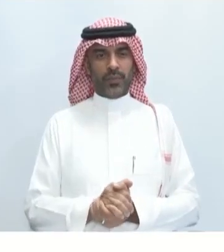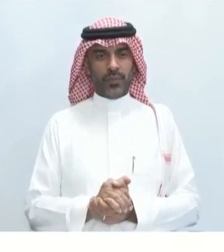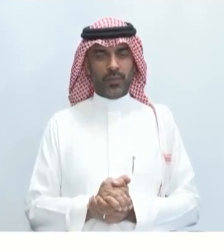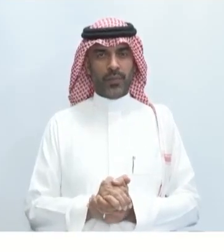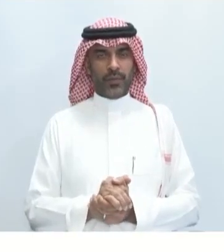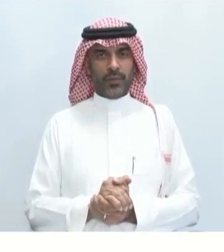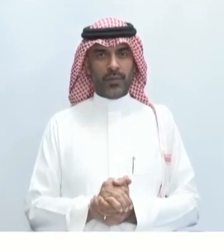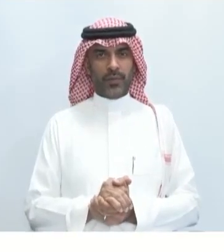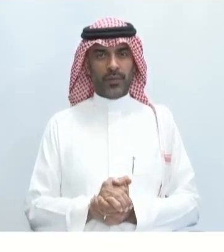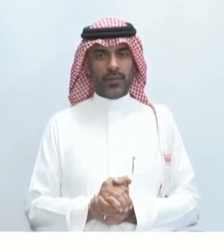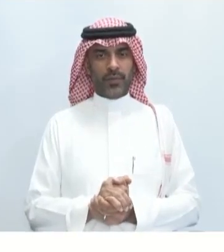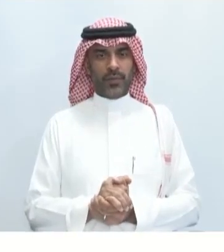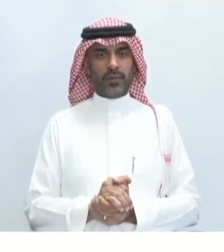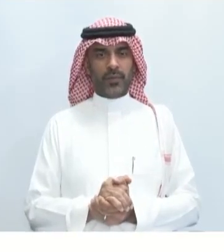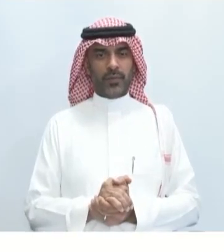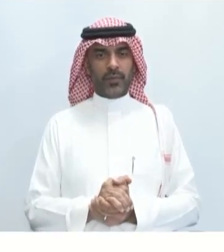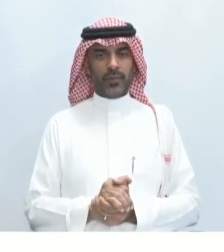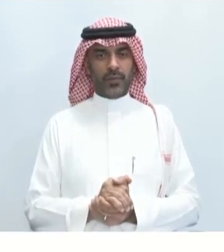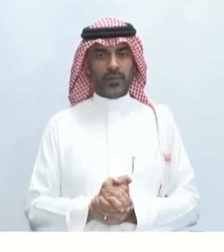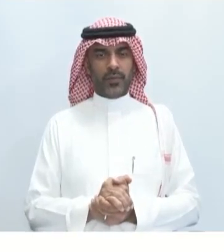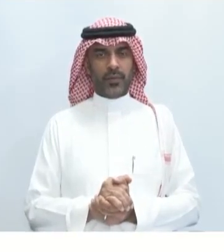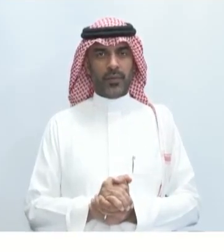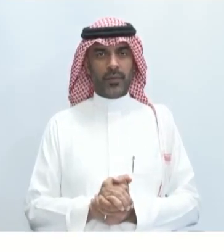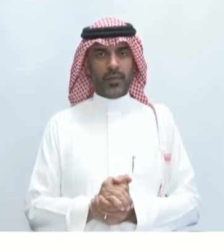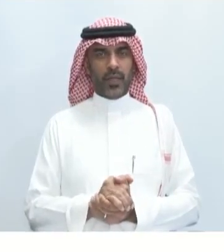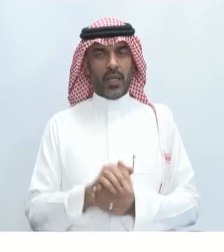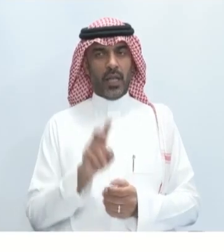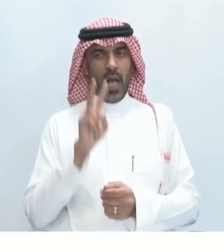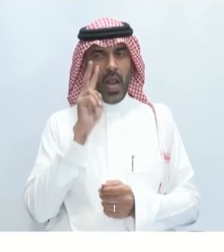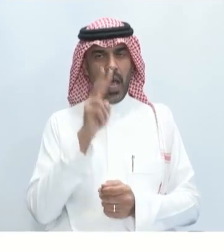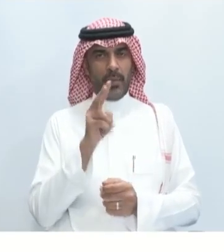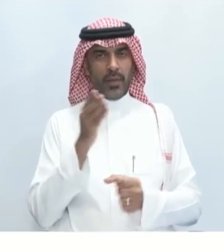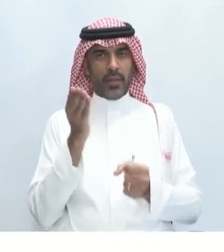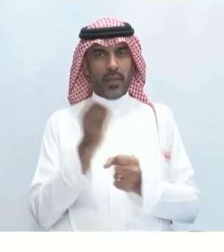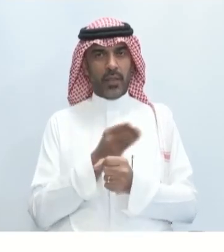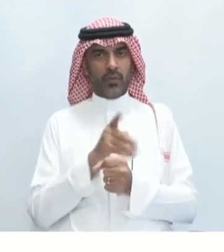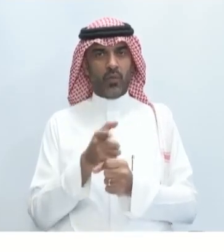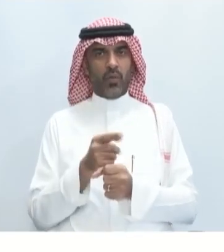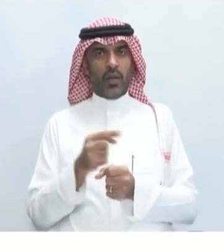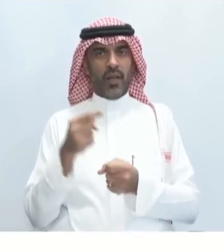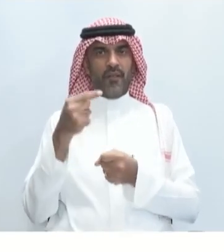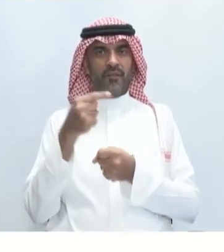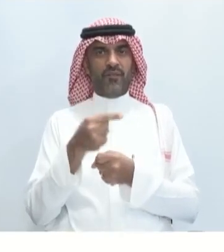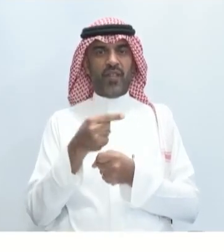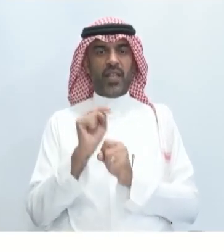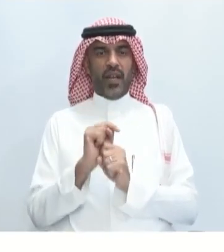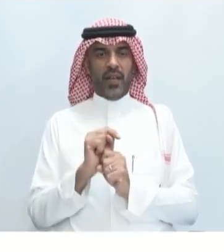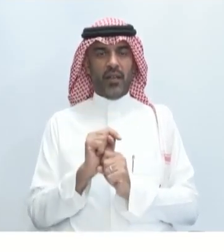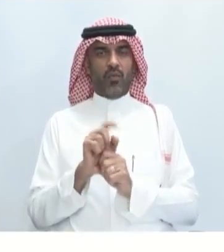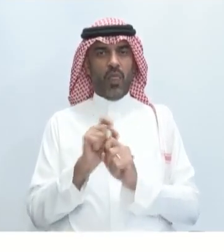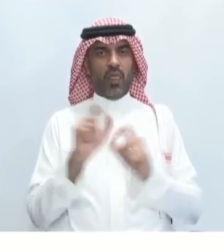هنا نلمساء اذا علامه النصب هي فتحه